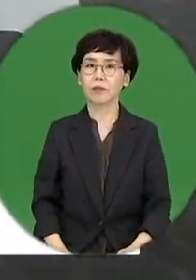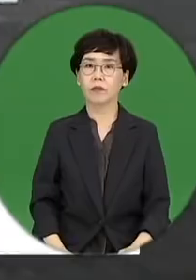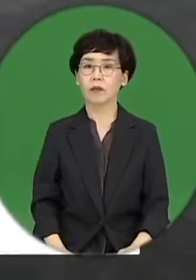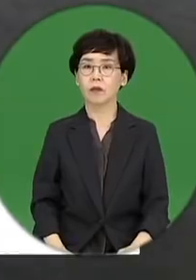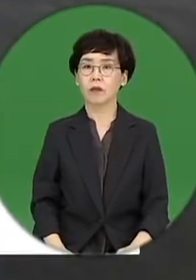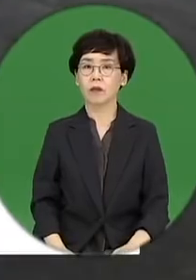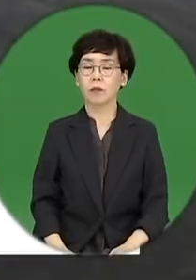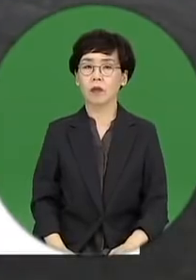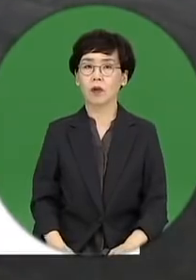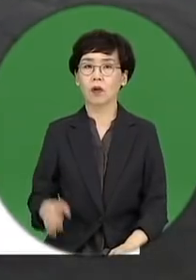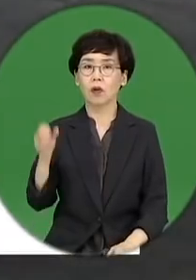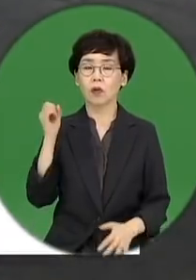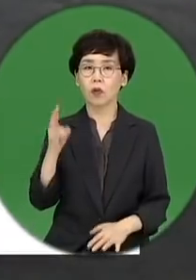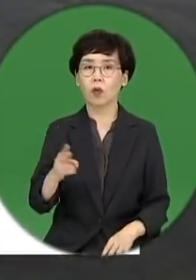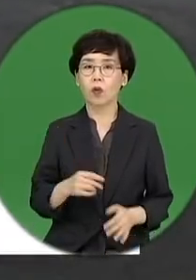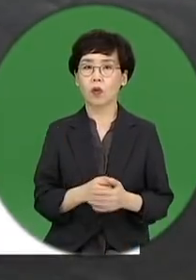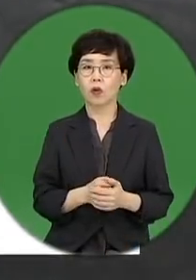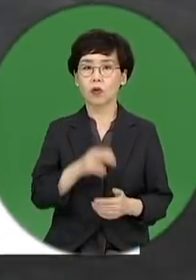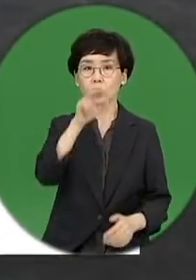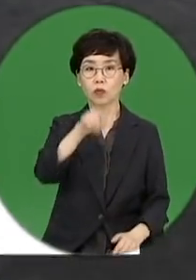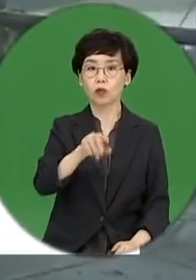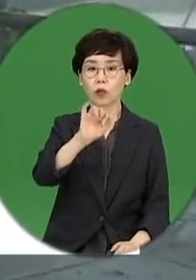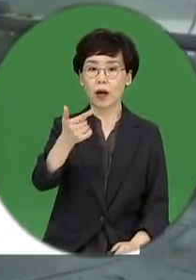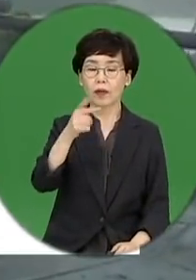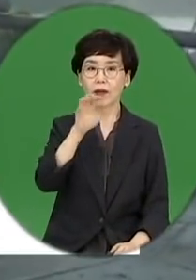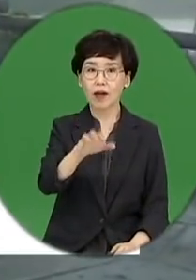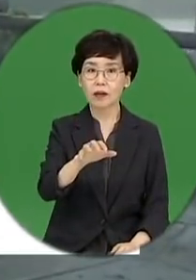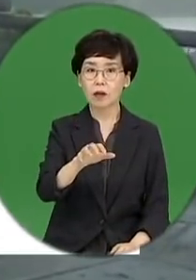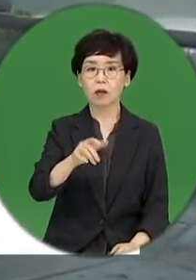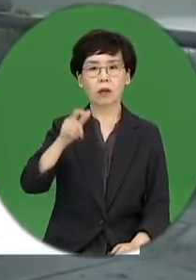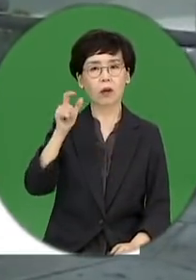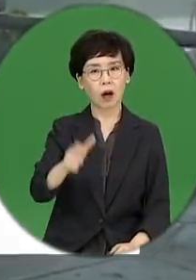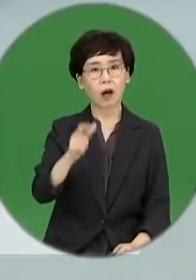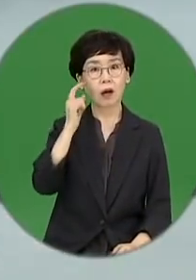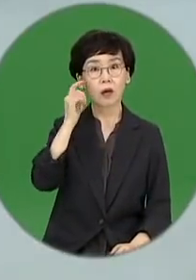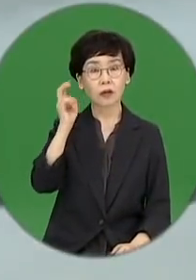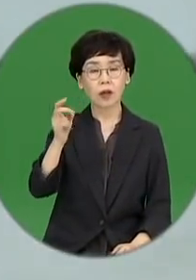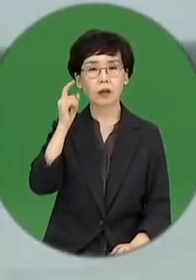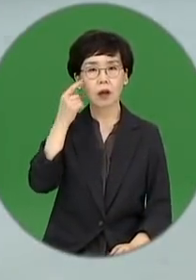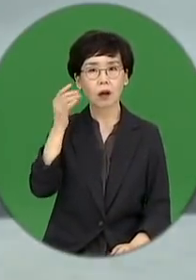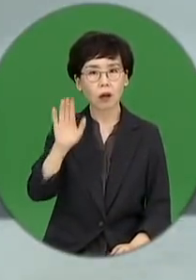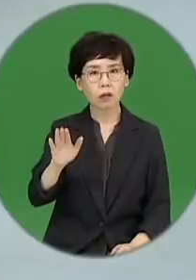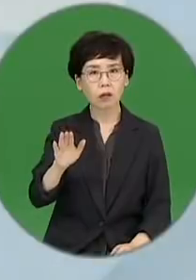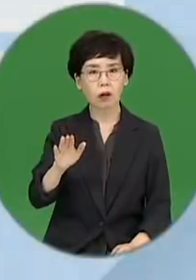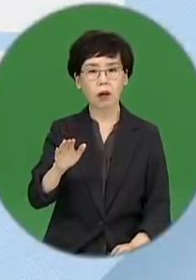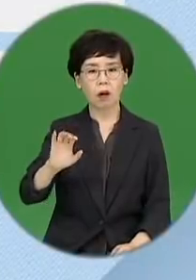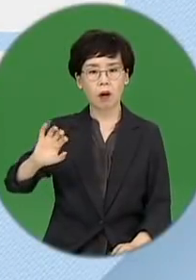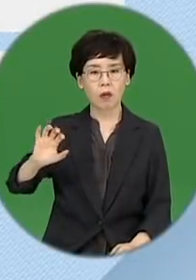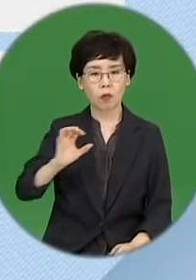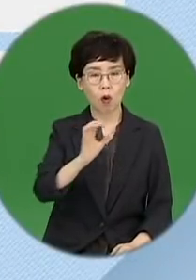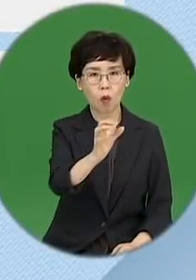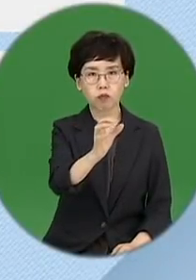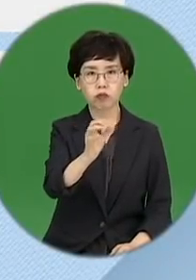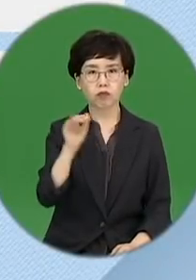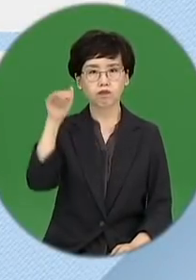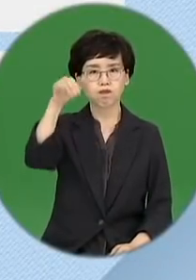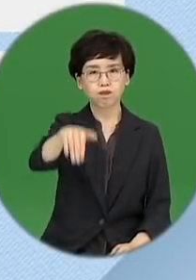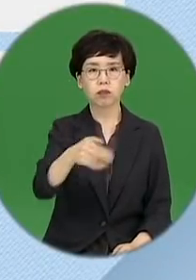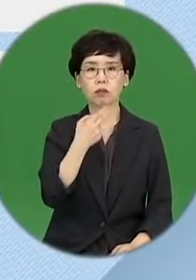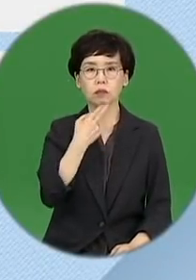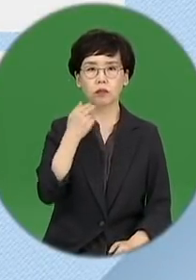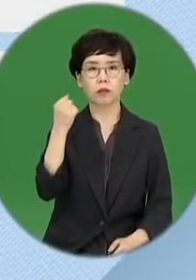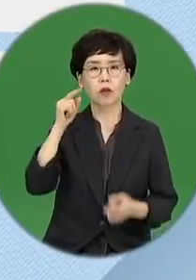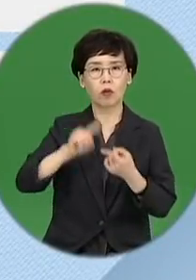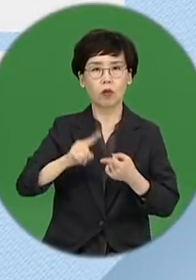매우 강한 태풍이 무안 정도에서는 강해질 것으로 예측이 됐었는데, 태풍이 세력을 잃지 않고 올라오면서 매우 강한 태풍의